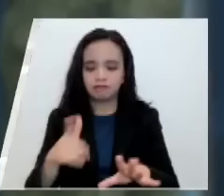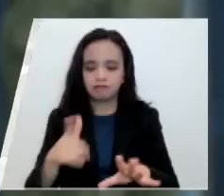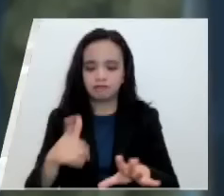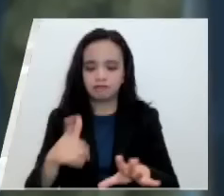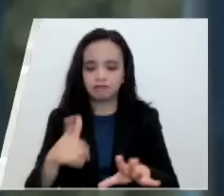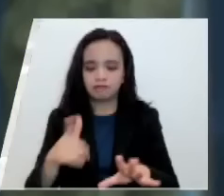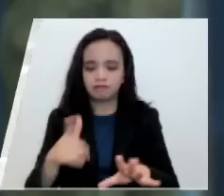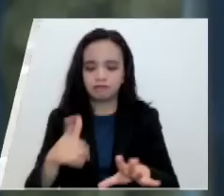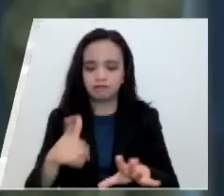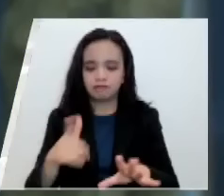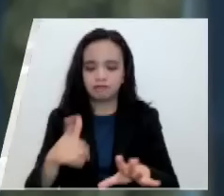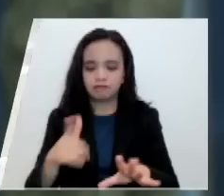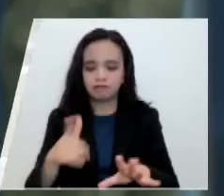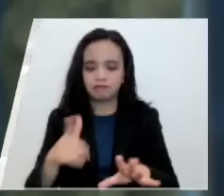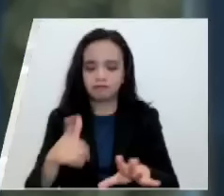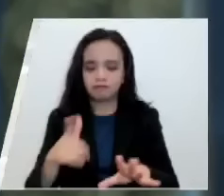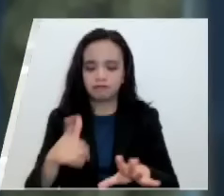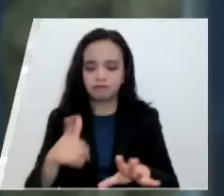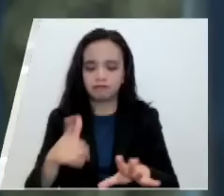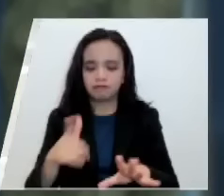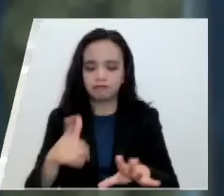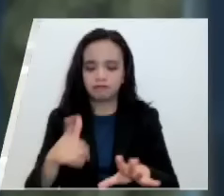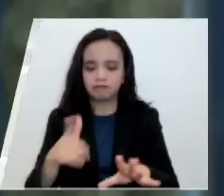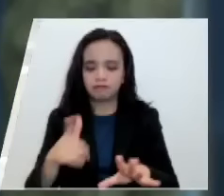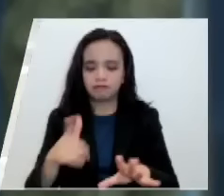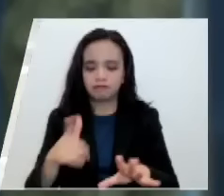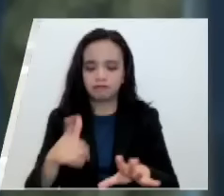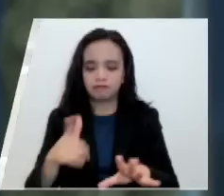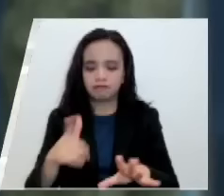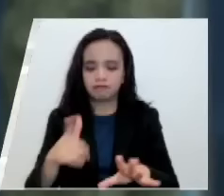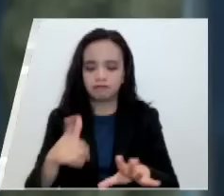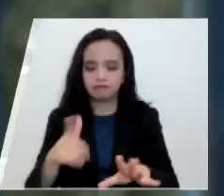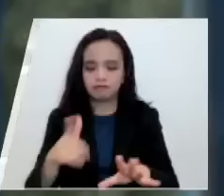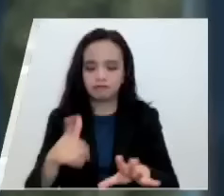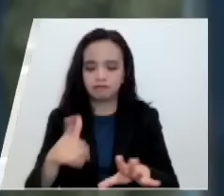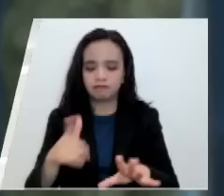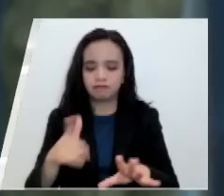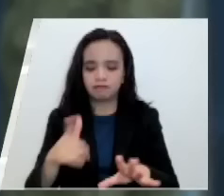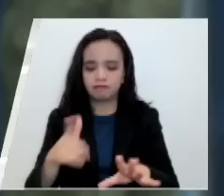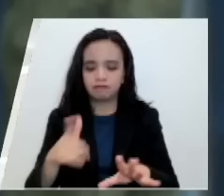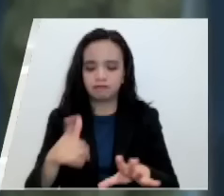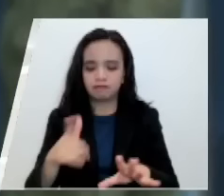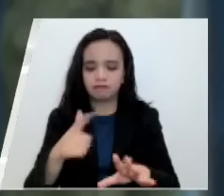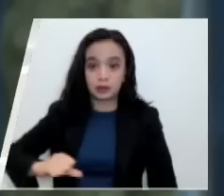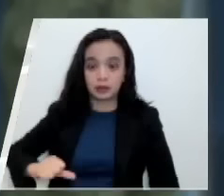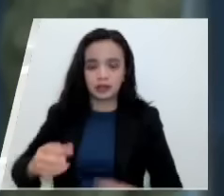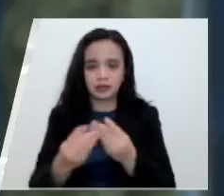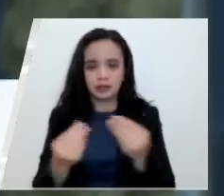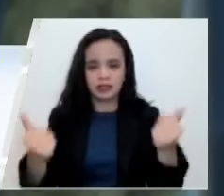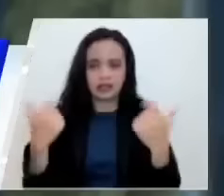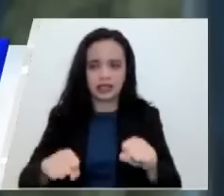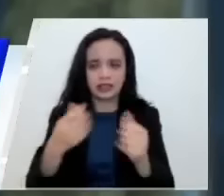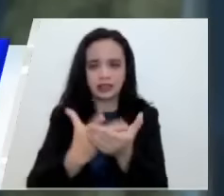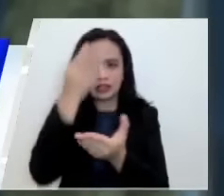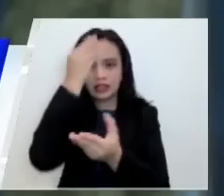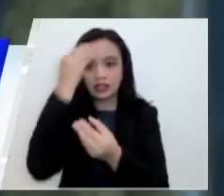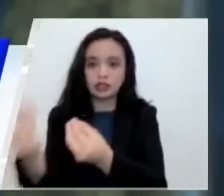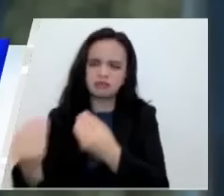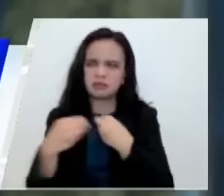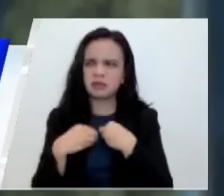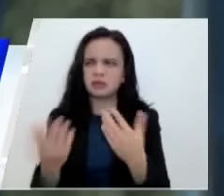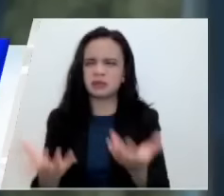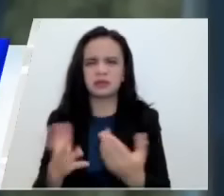naman na ako, kaya ko na, magaling na yung CS ko, pwede na akong mag-aral. So binigyan niya ako ng, sige, okay na yan,